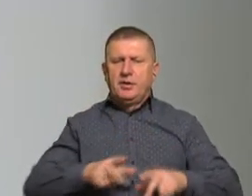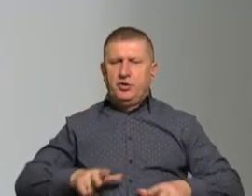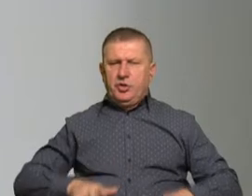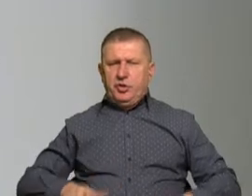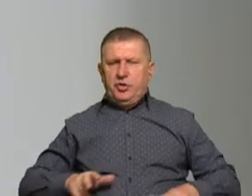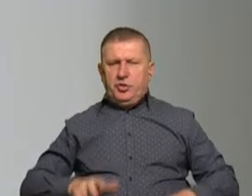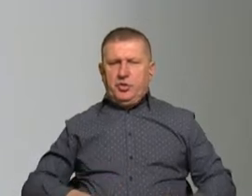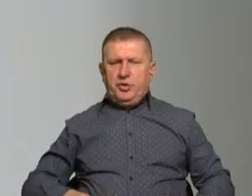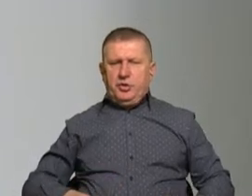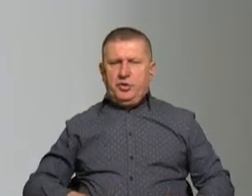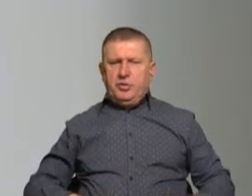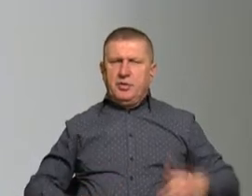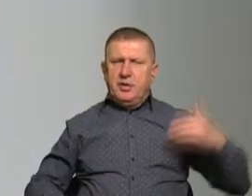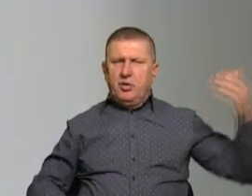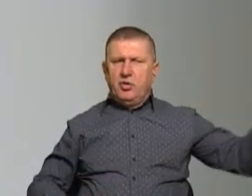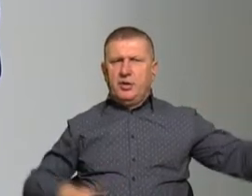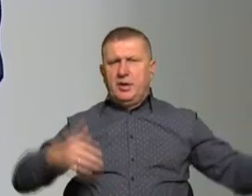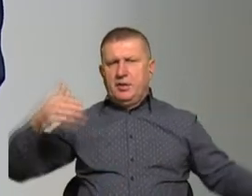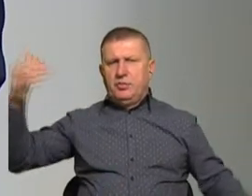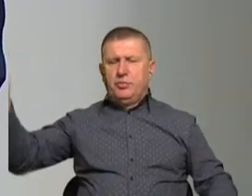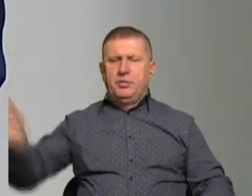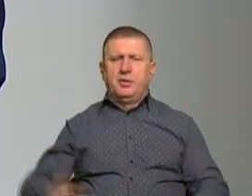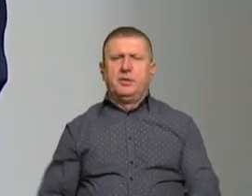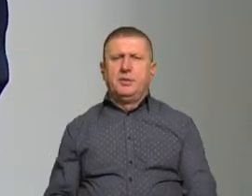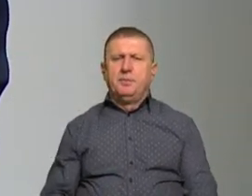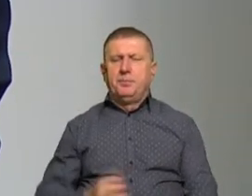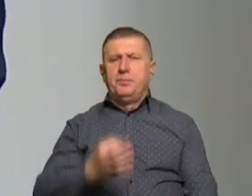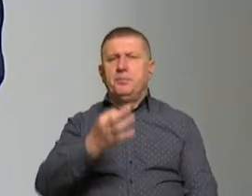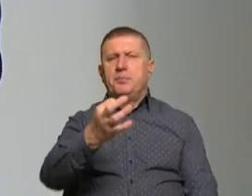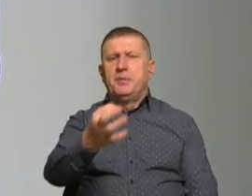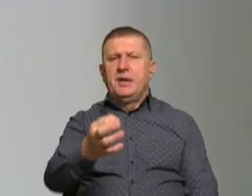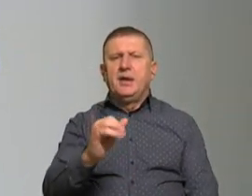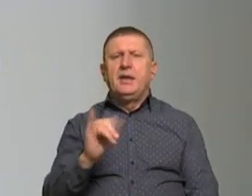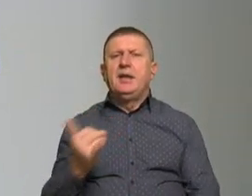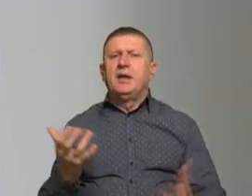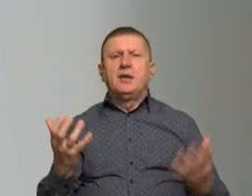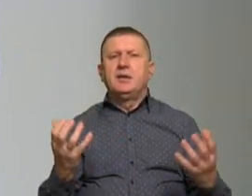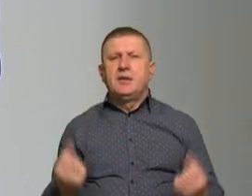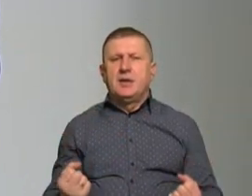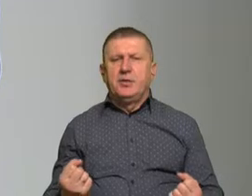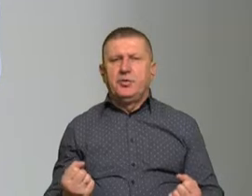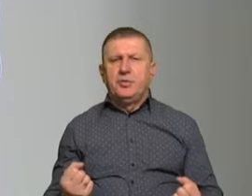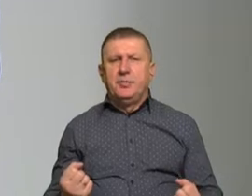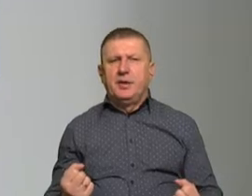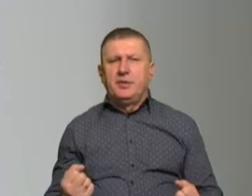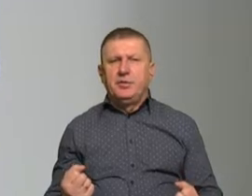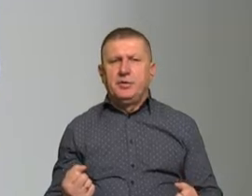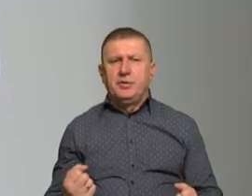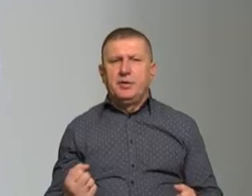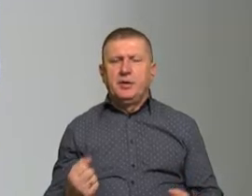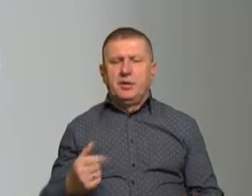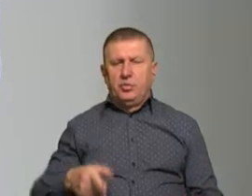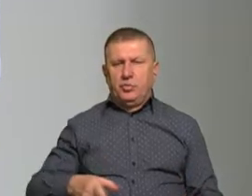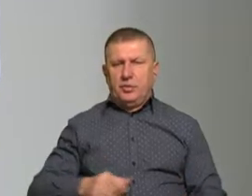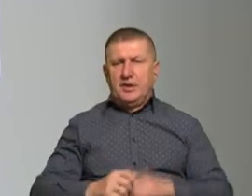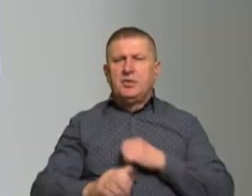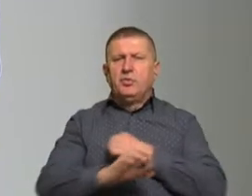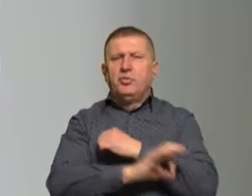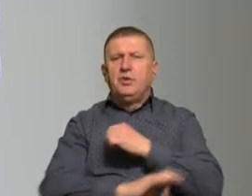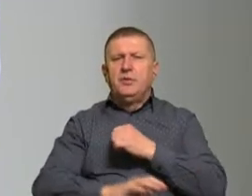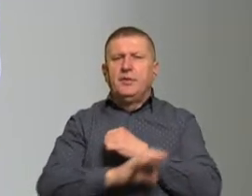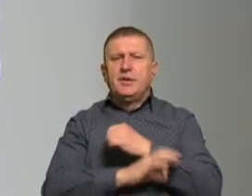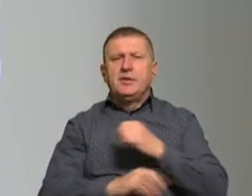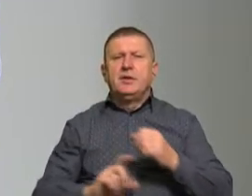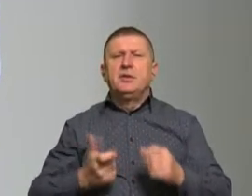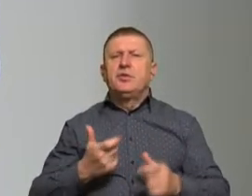czy nawet odleglejszych terenów. I tutaj to pytanie właśnie główne. Jak ich zatrzymywać w mieście, jak korzystać z tej akademickości naszego miasta? W jaki sposób